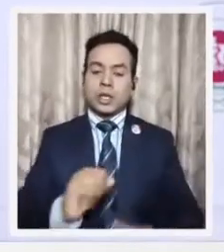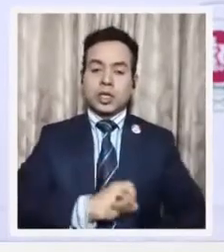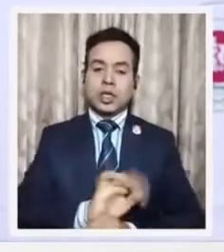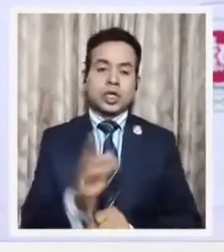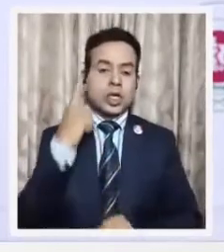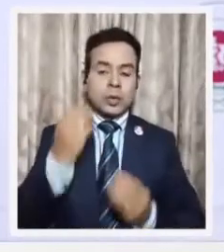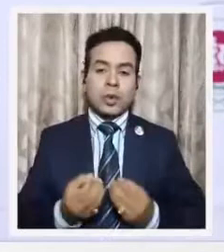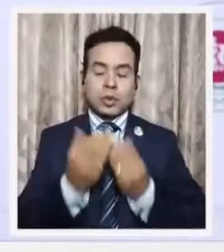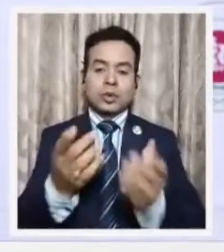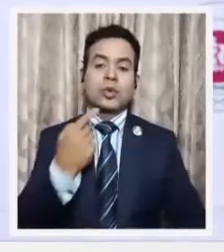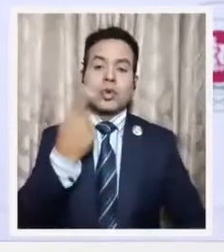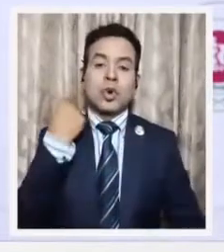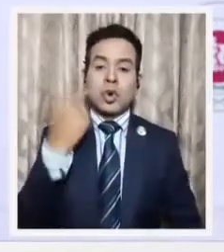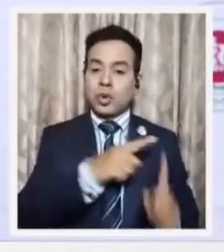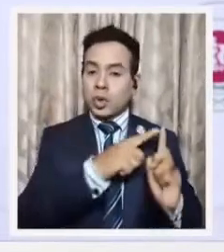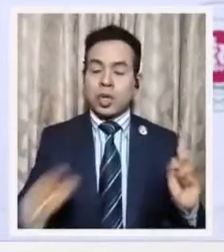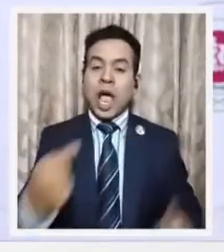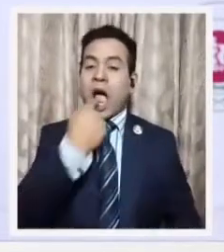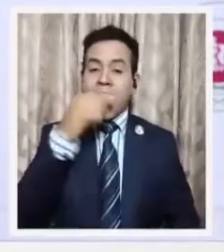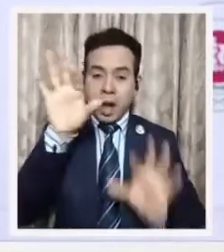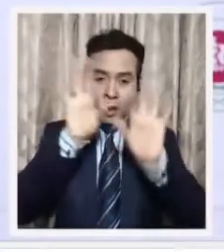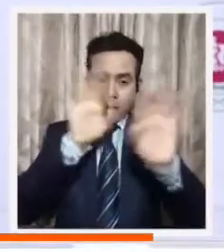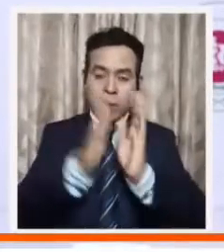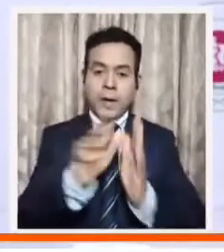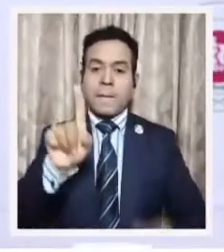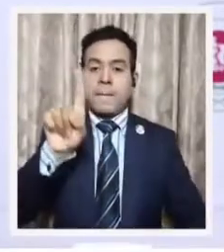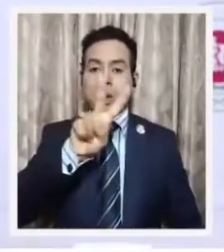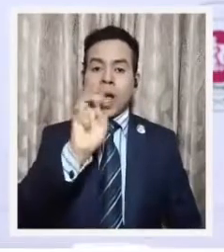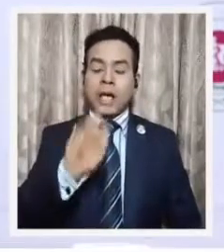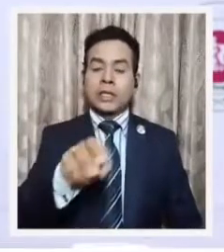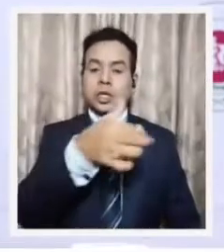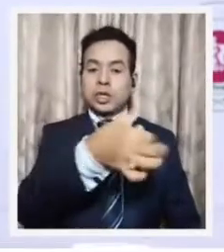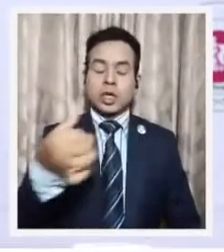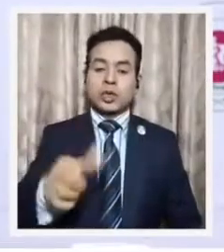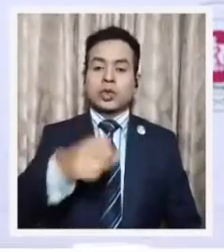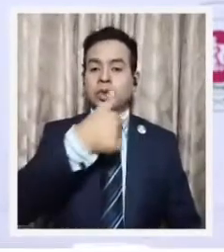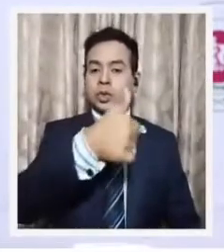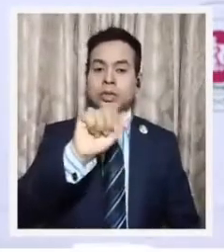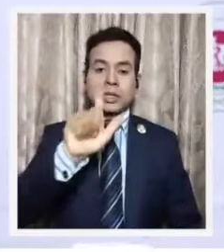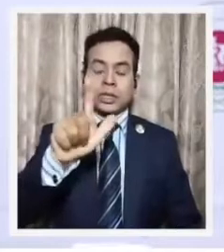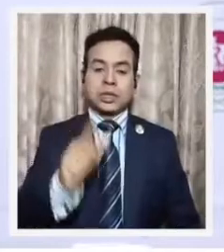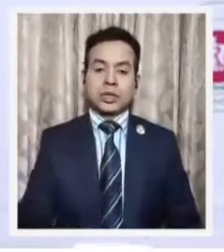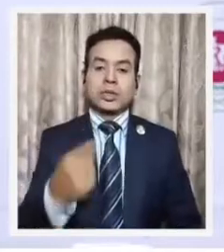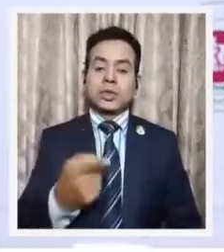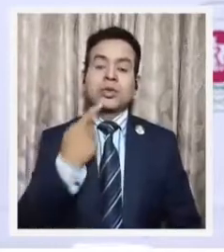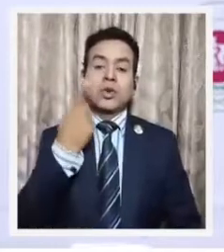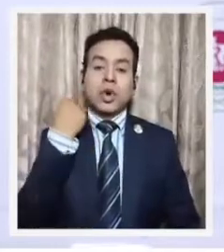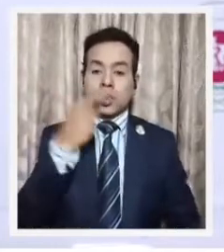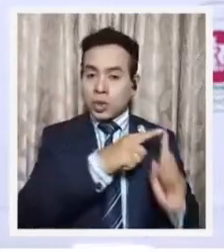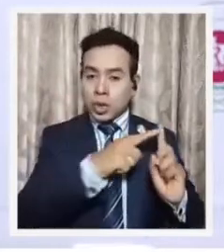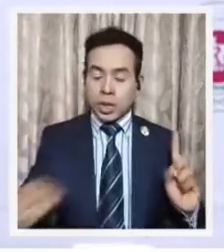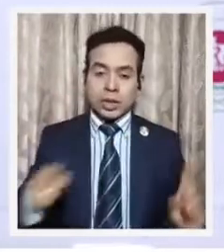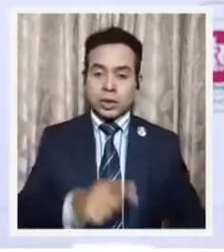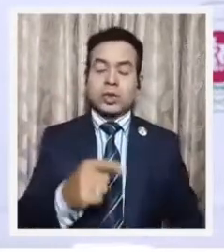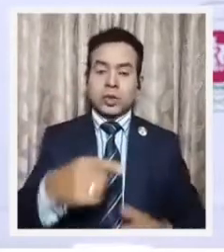ফলে ভাইরাসটিতে মৃতের সংখ্যা এখন 3083। গত 24 ঘন্টায় এ ভাইরাস পাওয়া গেছে আরও